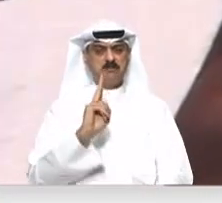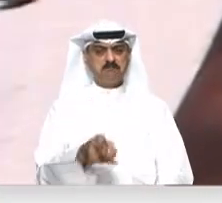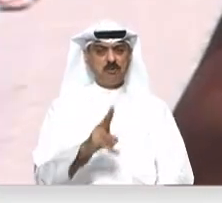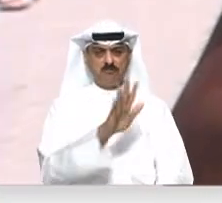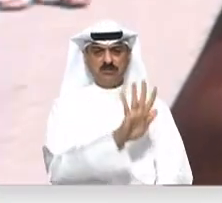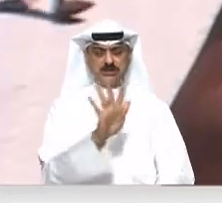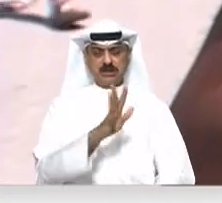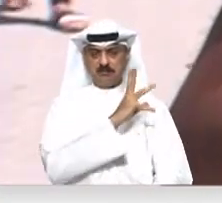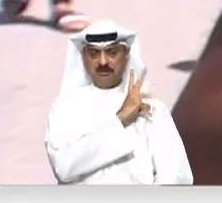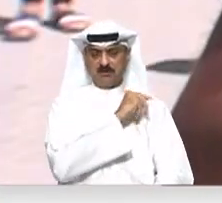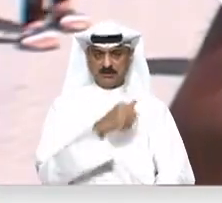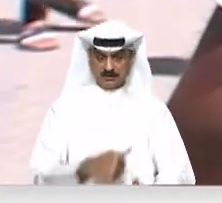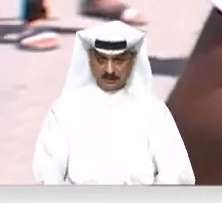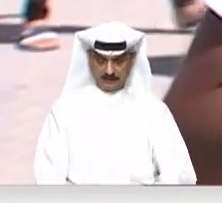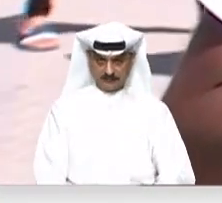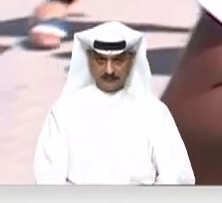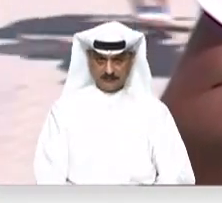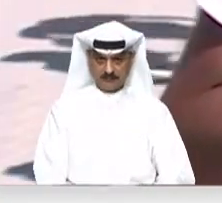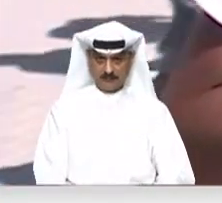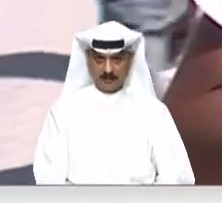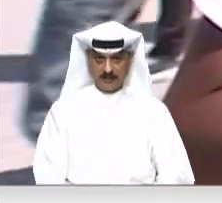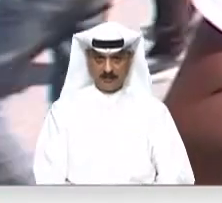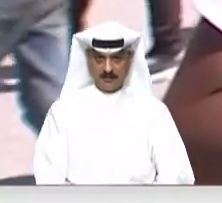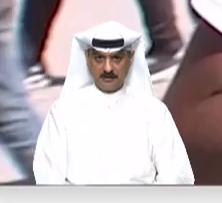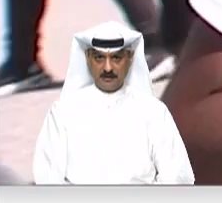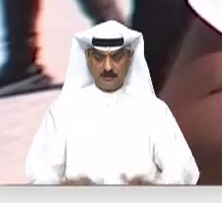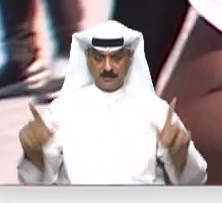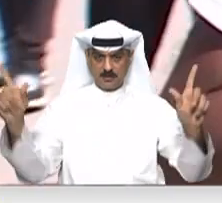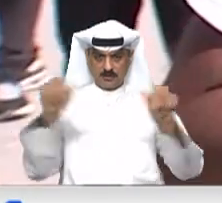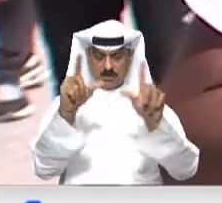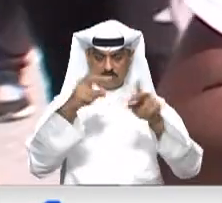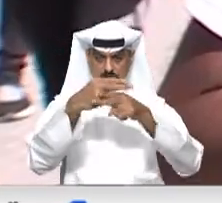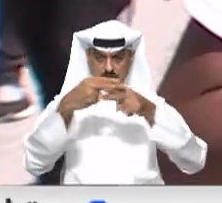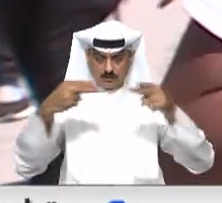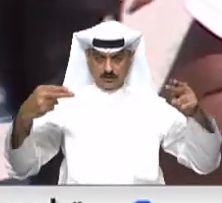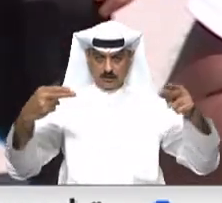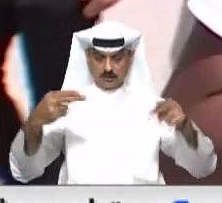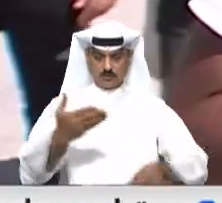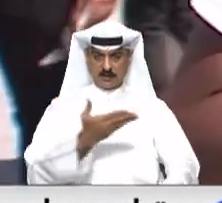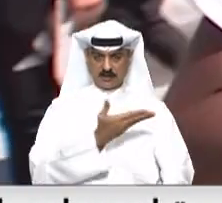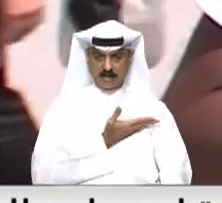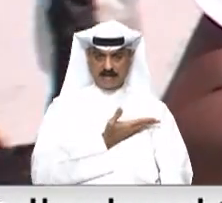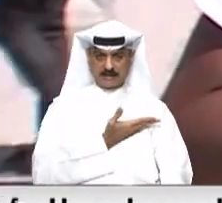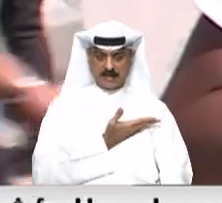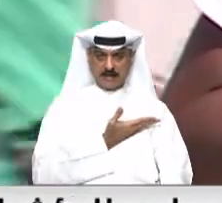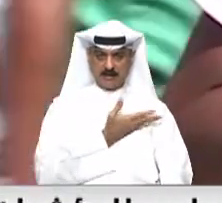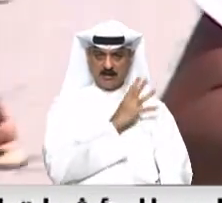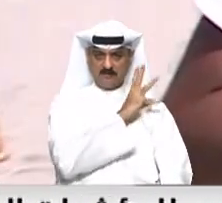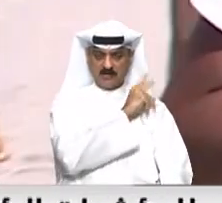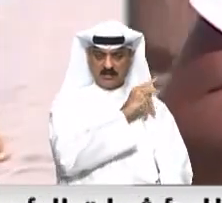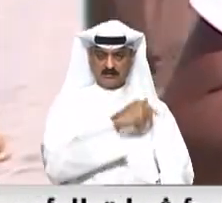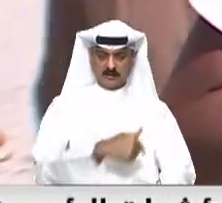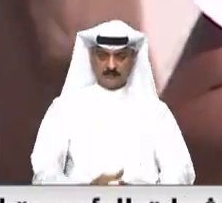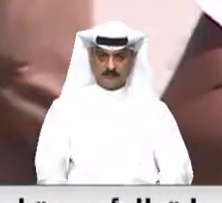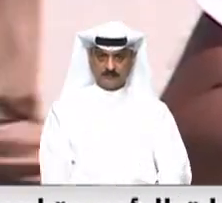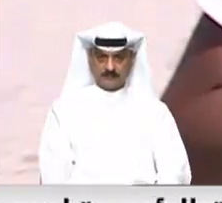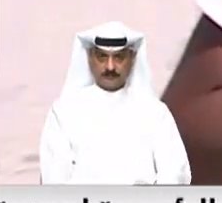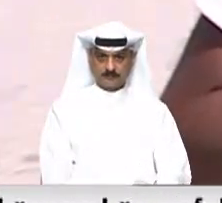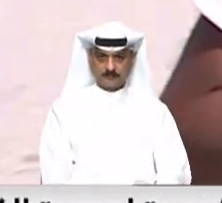الأبرياء في القطاع. عبد الرحيم أبو كويك، تلفزيون دولة الكويت، من